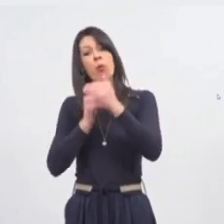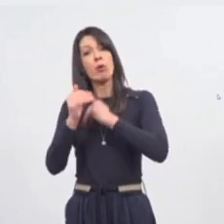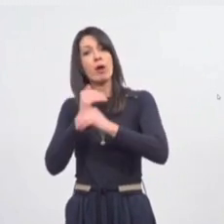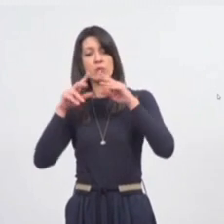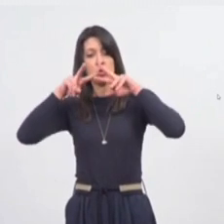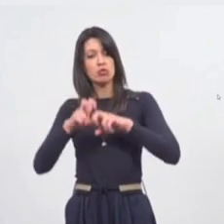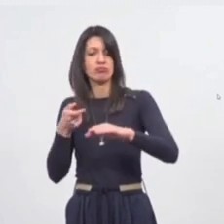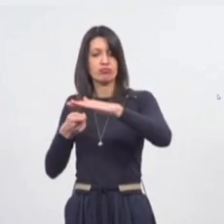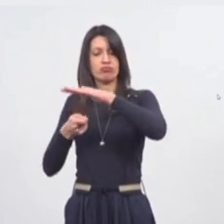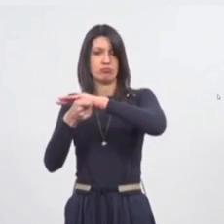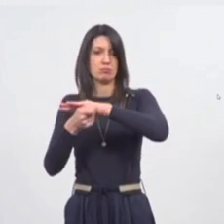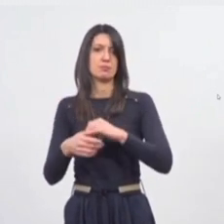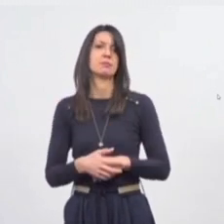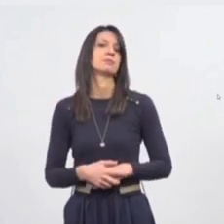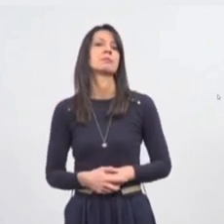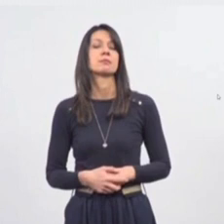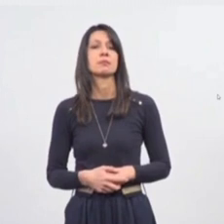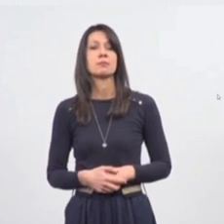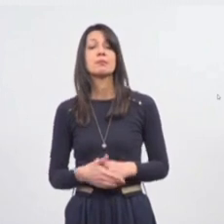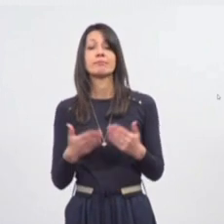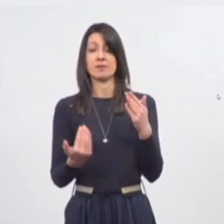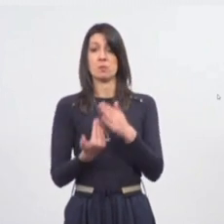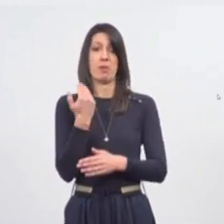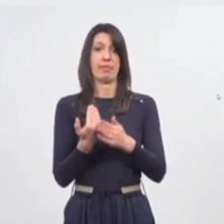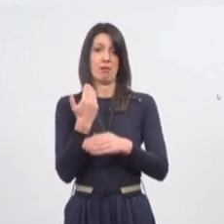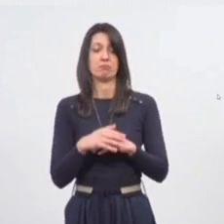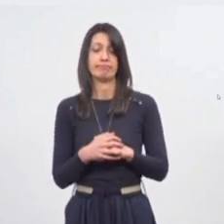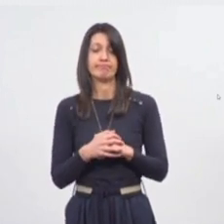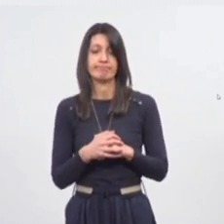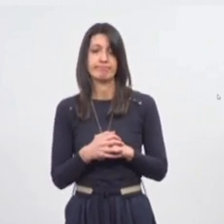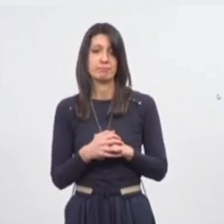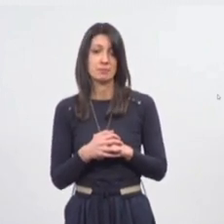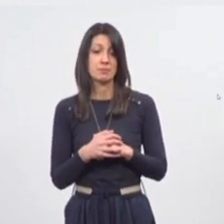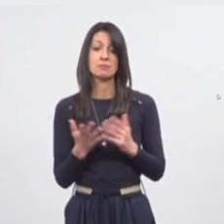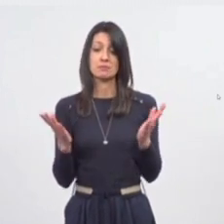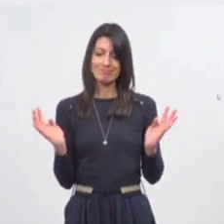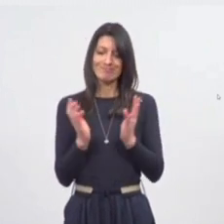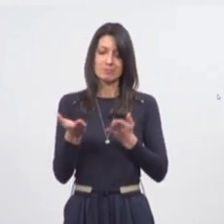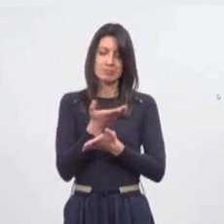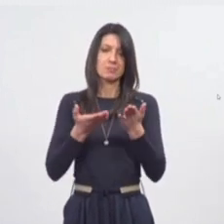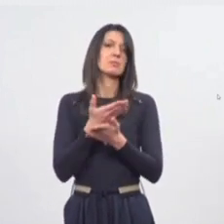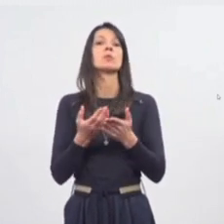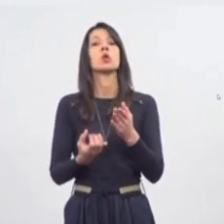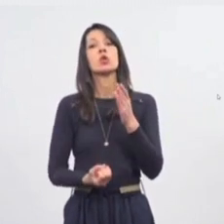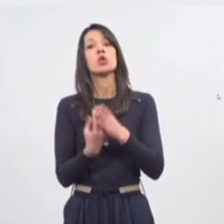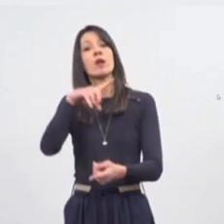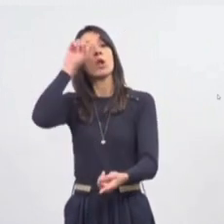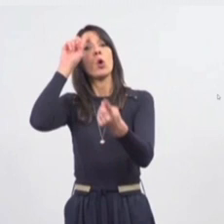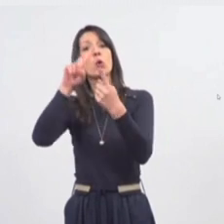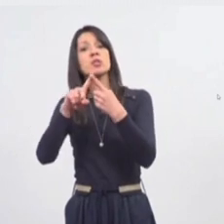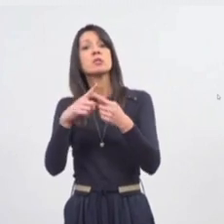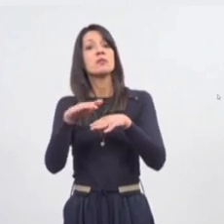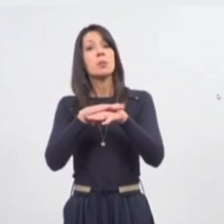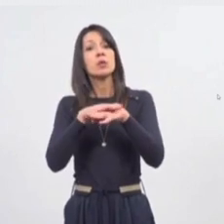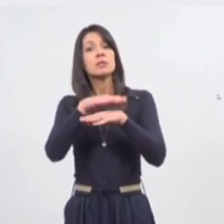recherche. Ce matin, les discussions ont porté sur les nouveaux enjeux européens des politiques de protection et